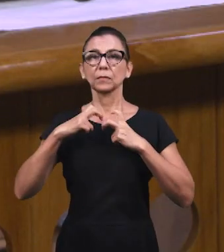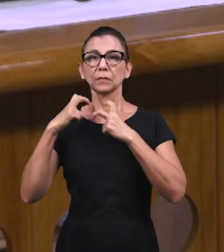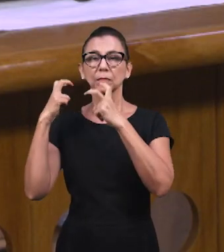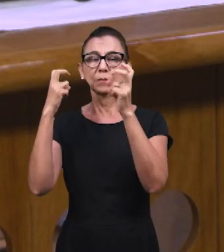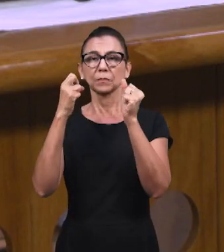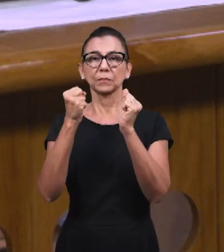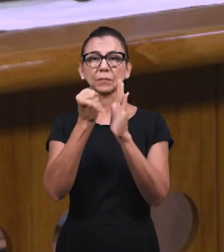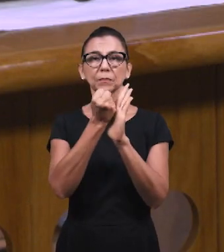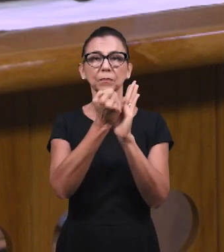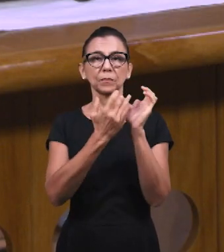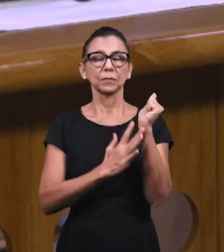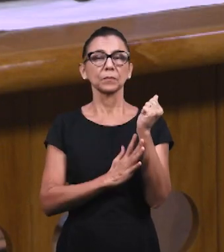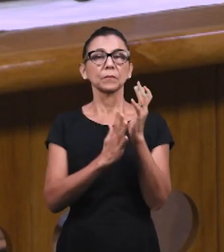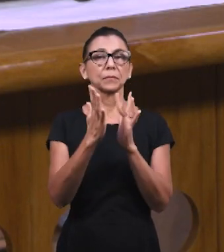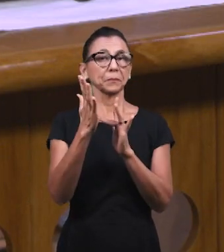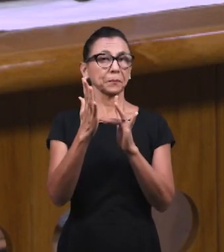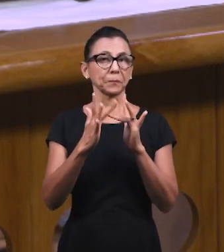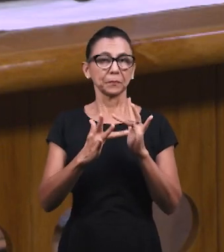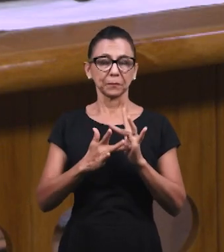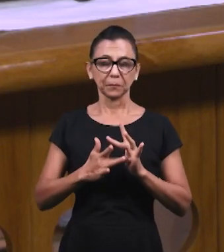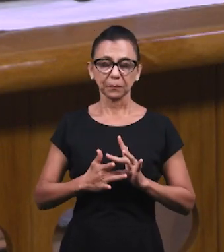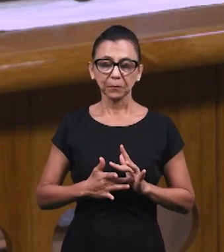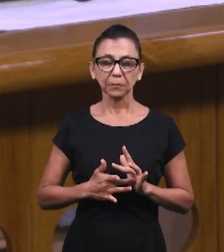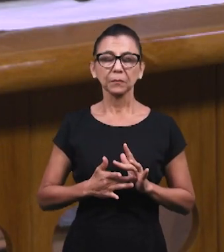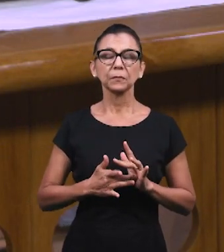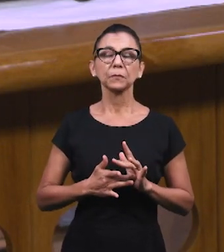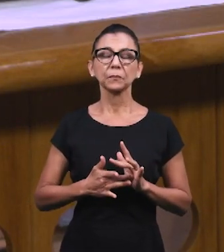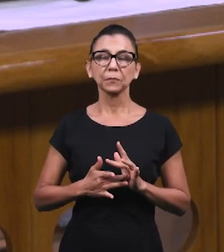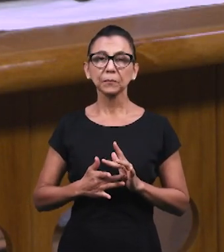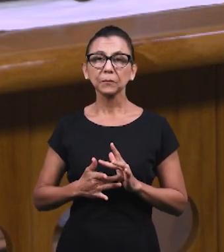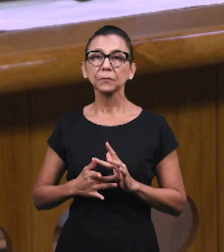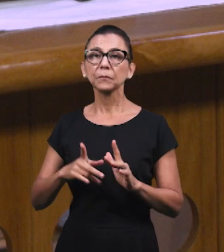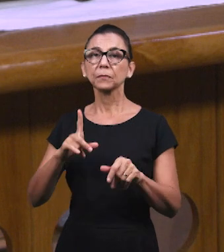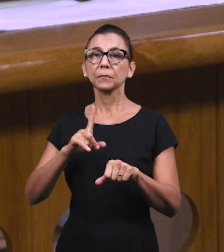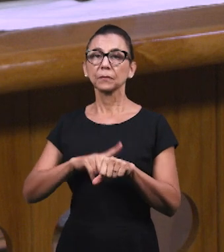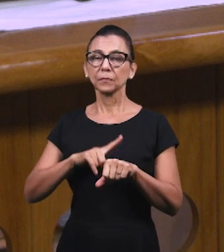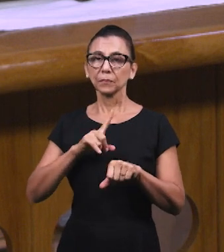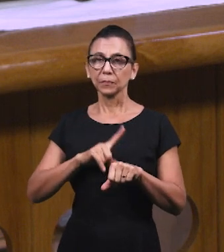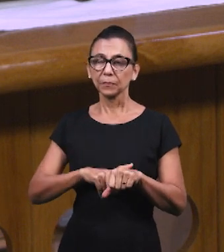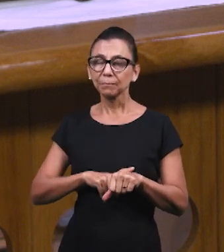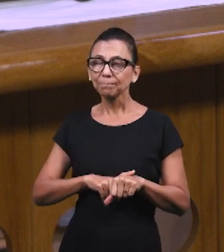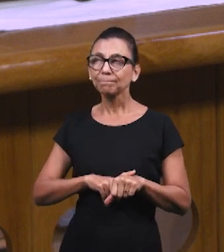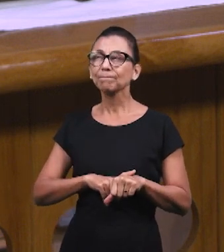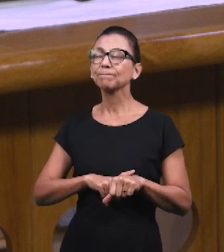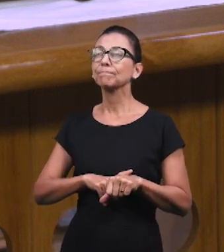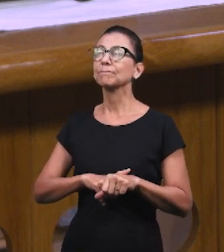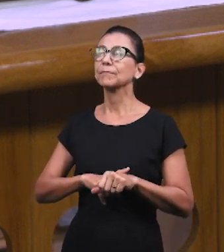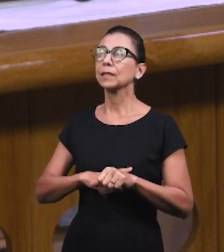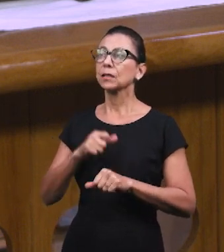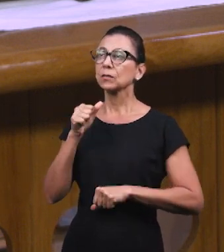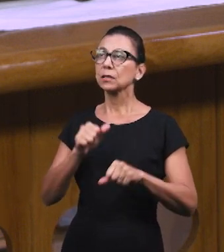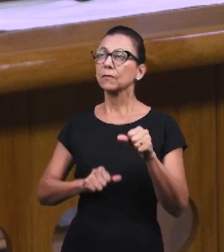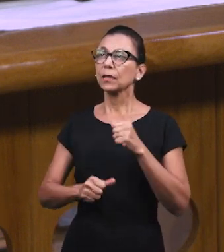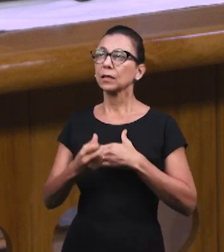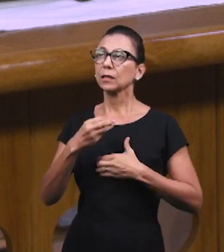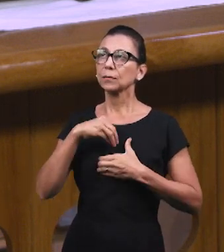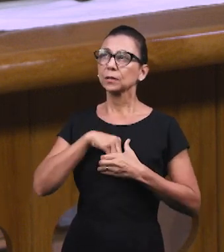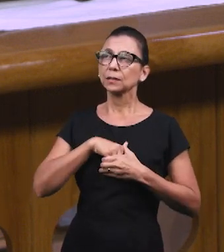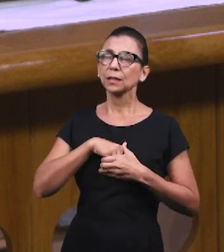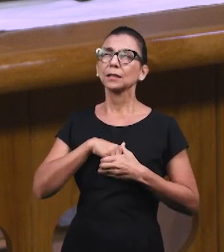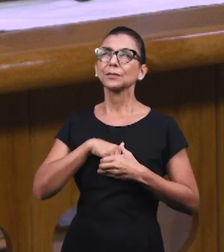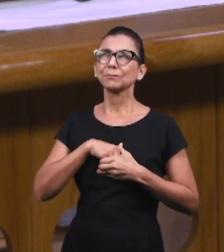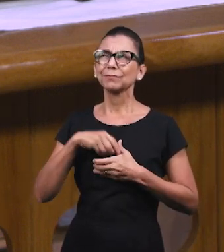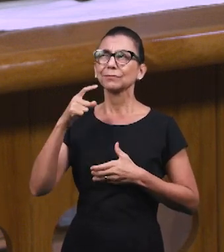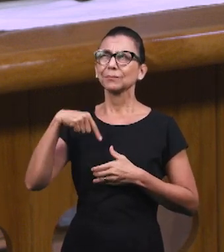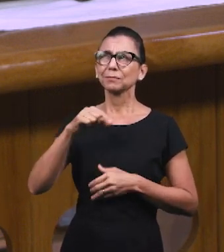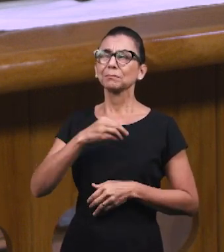Seigneur, nous prions par le pouvoir qui est dans le sang du Seigneur Jésus. Nous nous mettons devant toi, Seigneur, en reconnaissant que nous sommes des pécheurs,